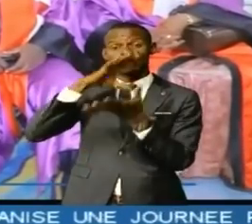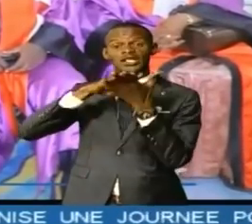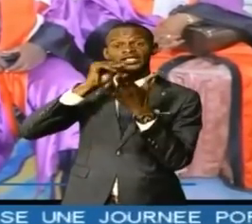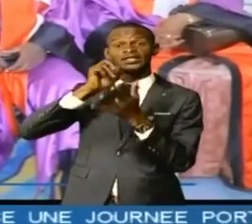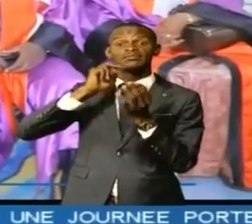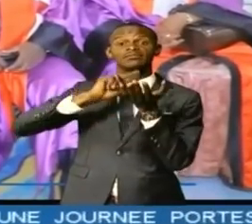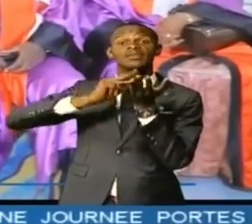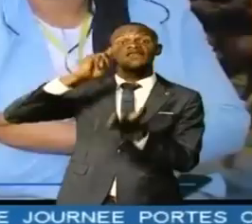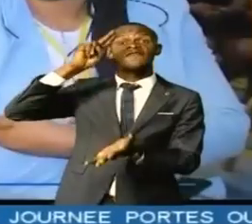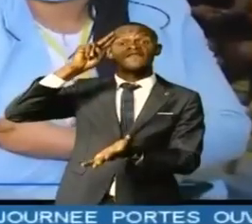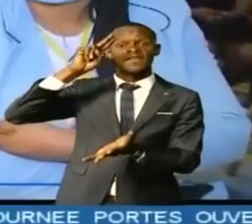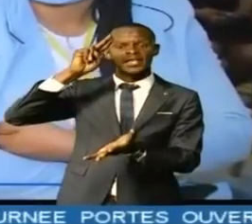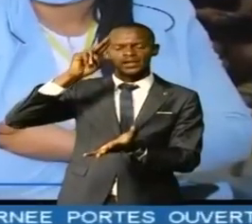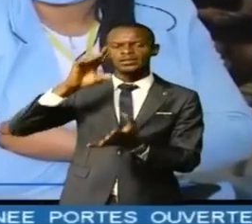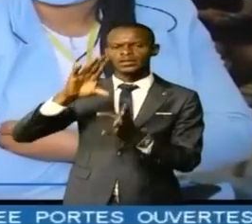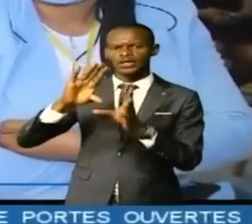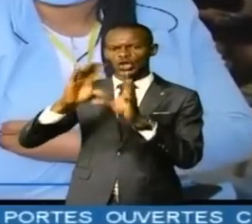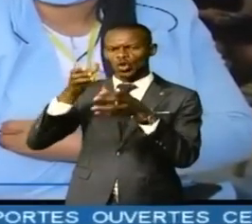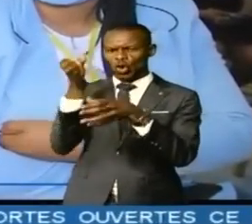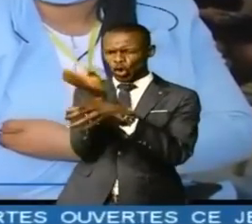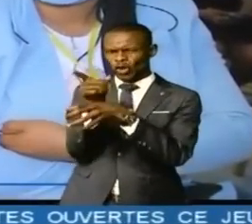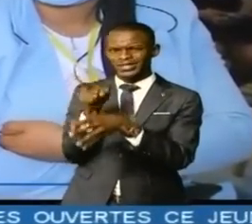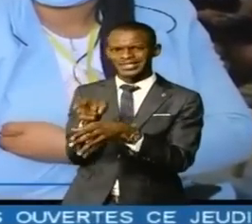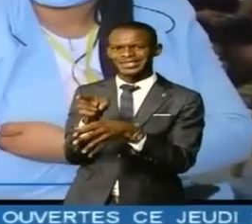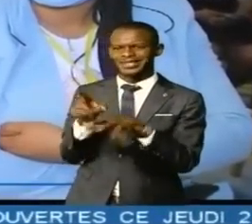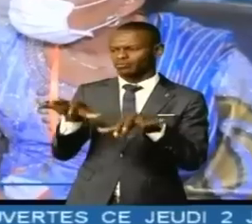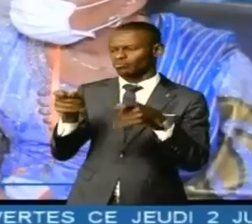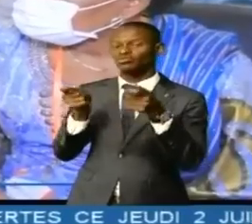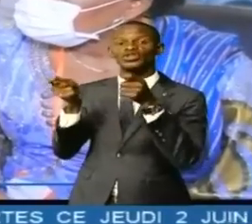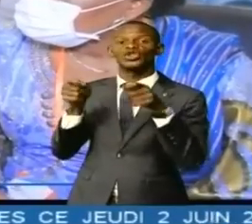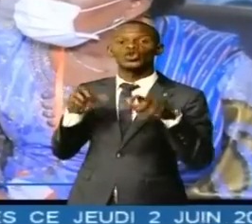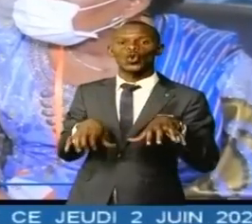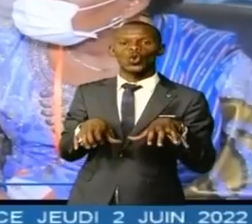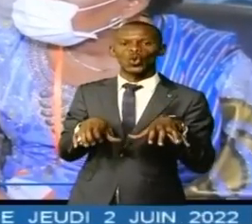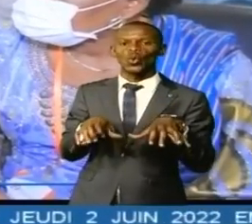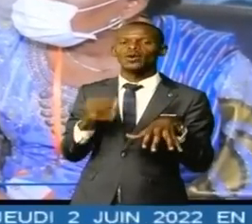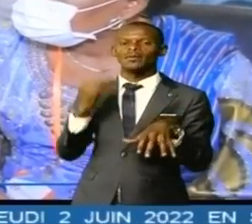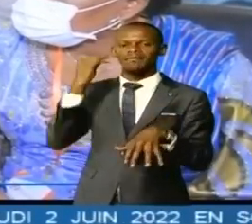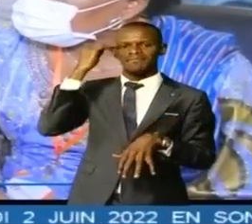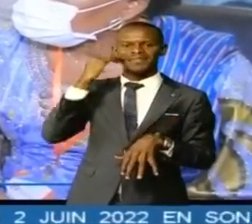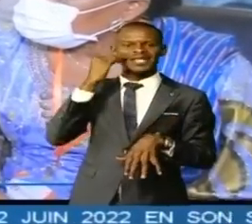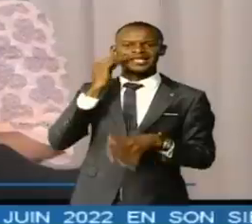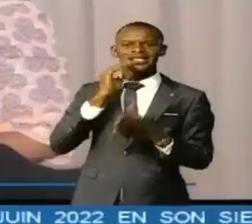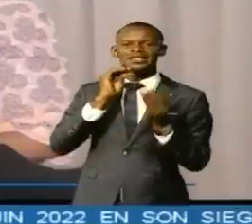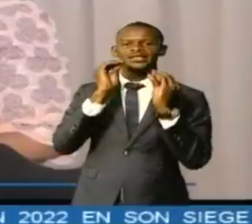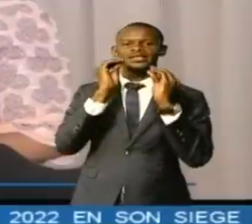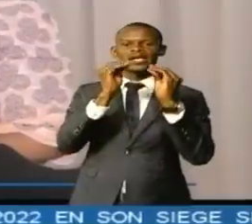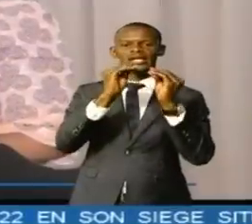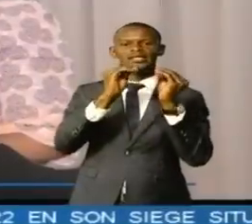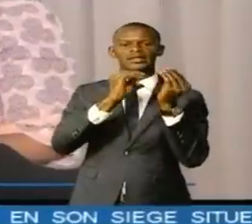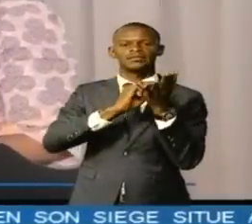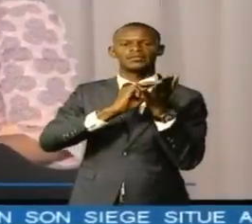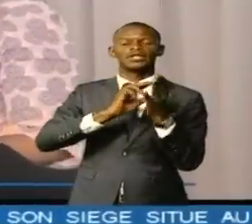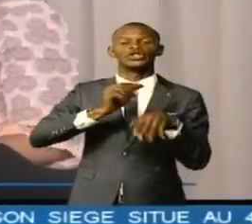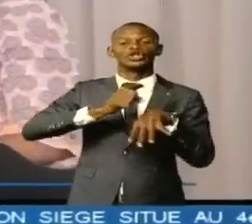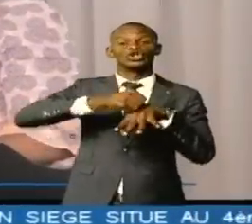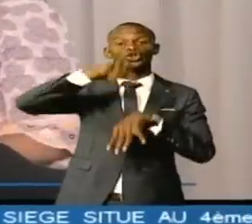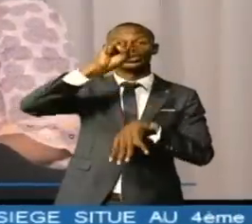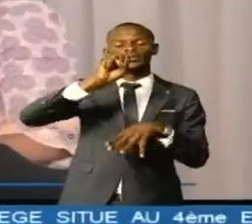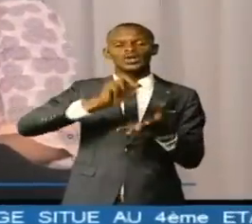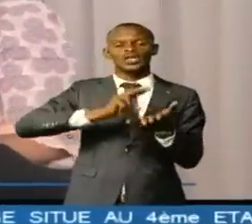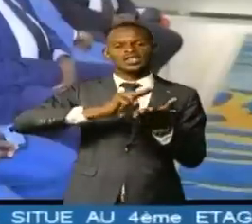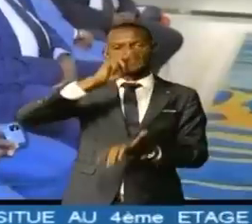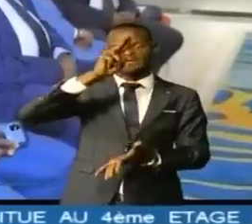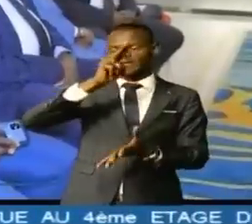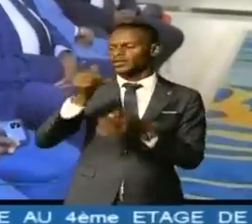du 23 au 27 mai 2022, sous la présidence du ministre ivoirien de l'enseignement supérieur et de la recherche scientifique, Adama